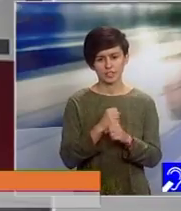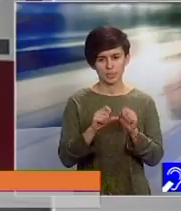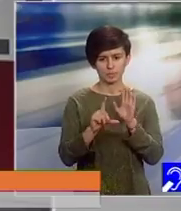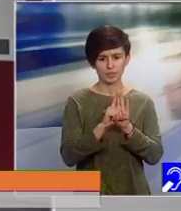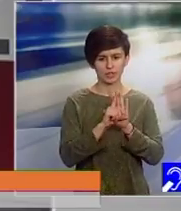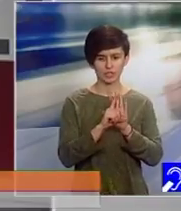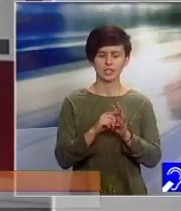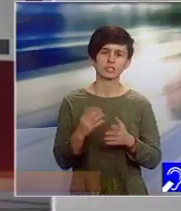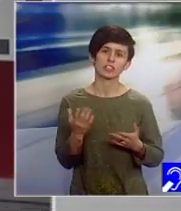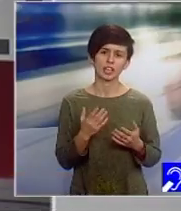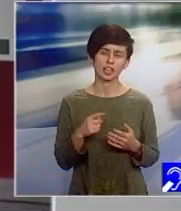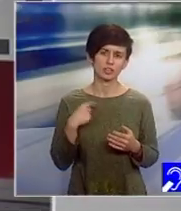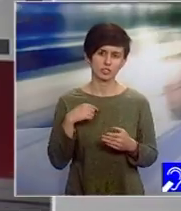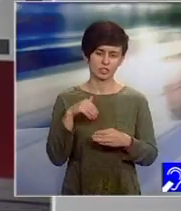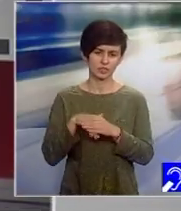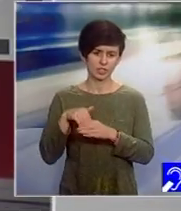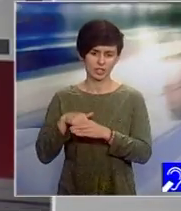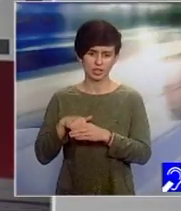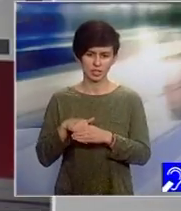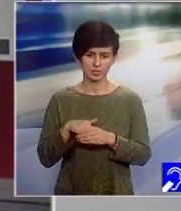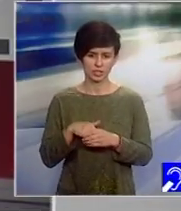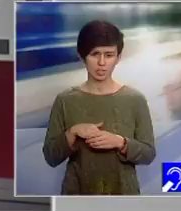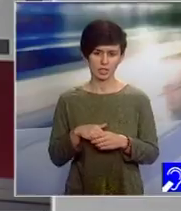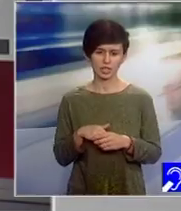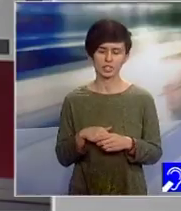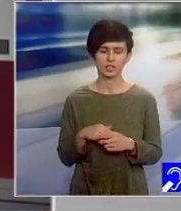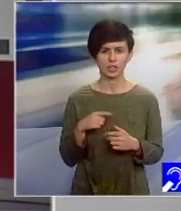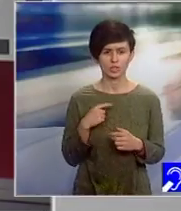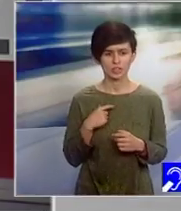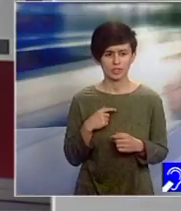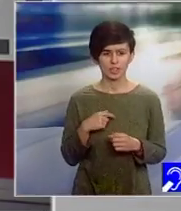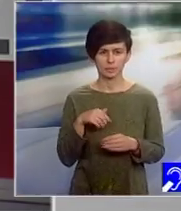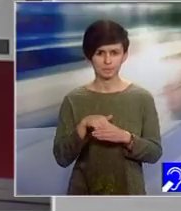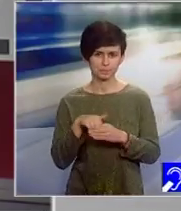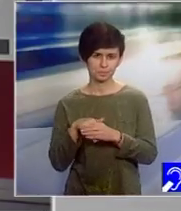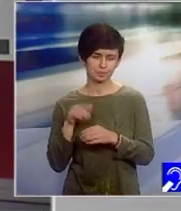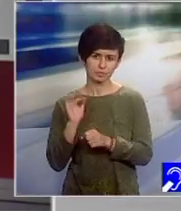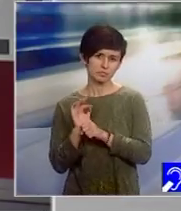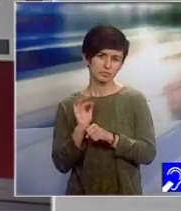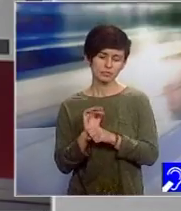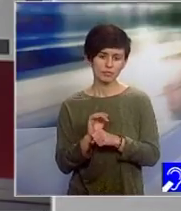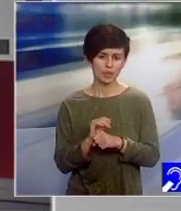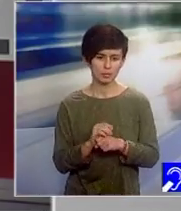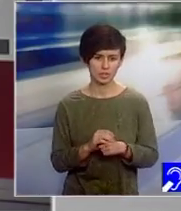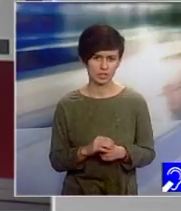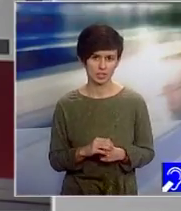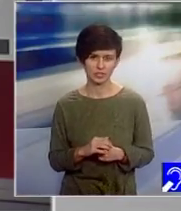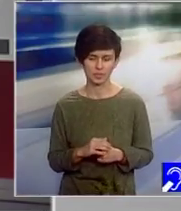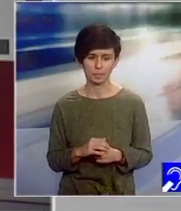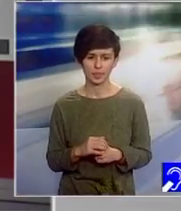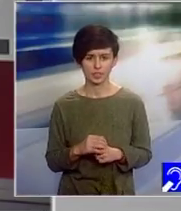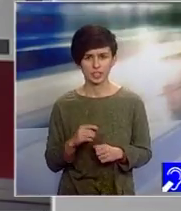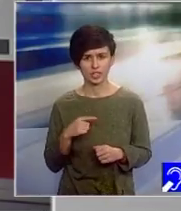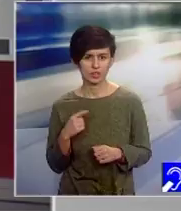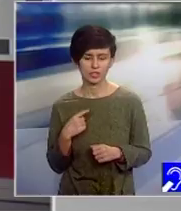la fel ca și în Parlament, va fi votată sau vor fi voturi contra, pro sau abțineri, și la final